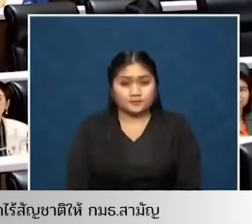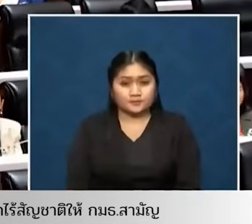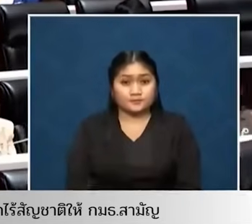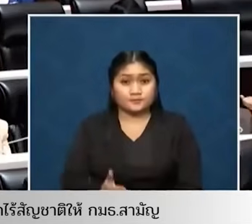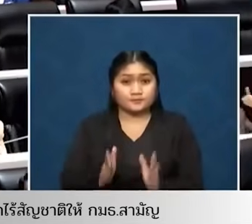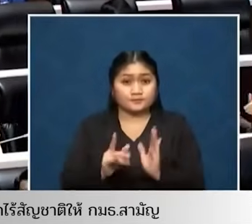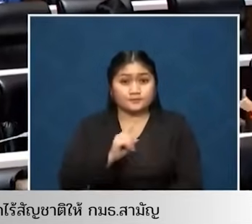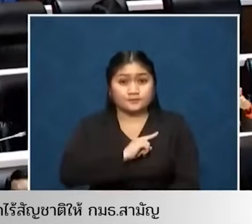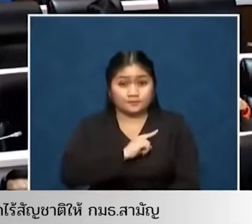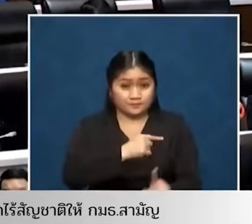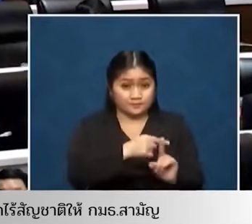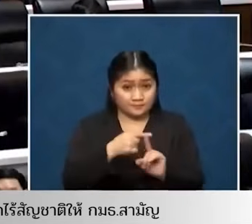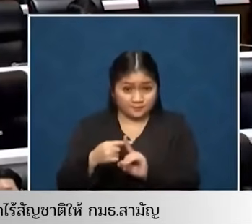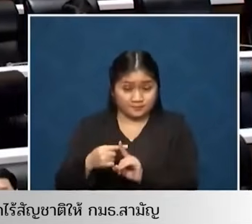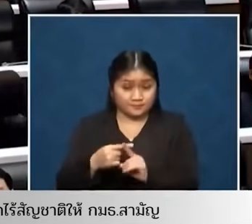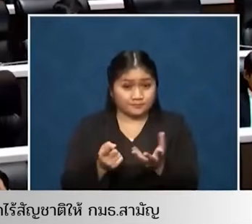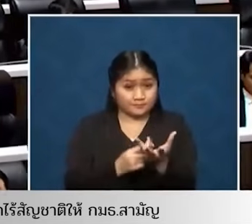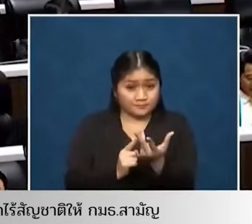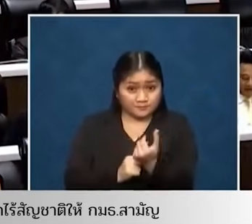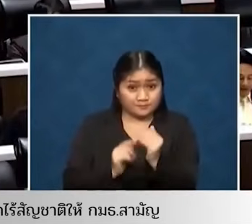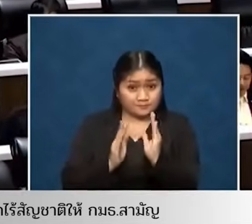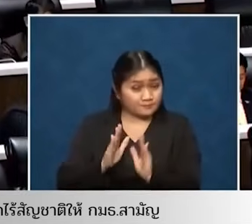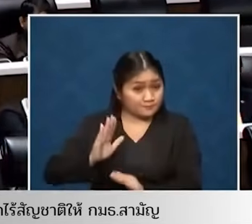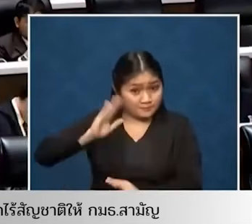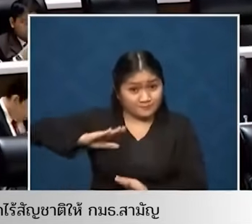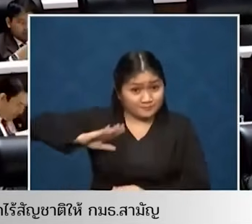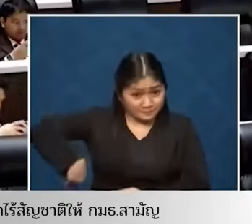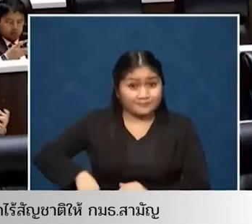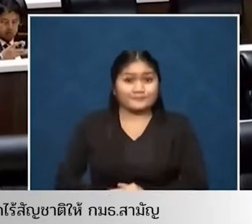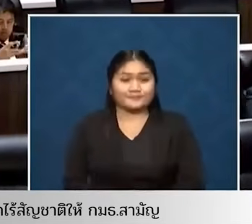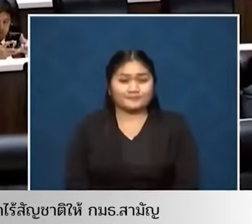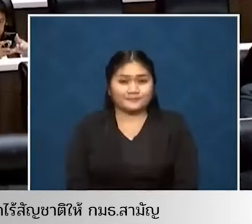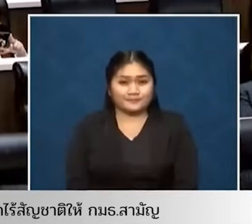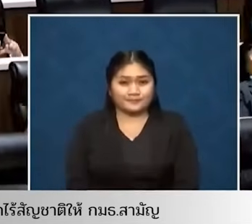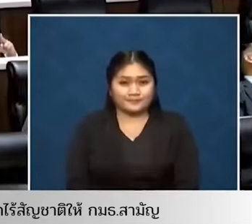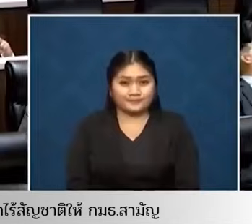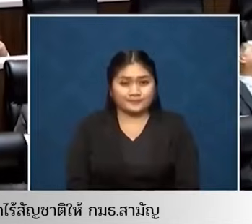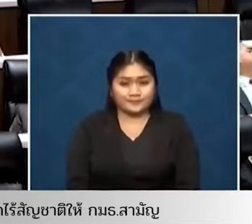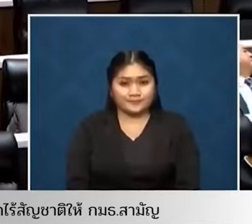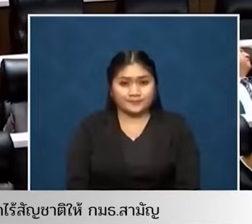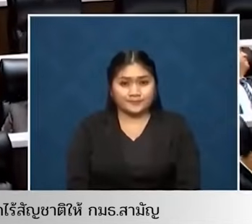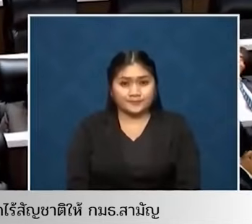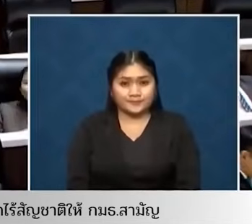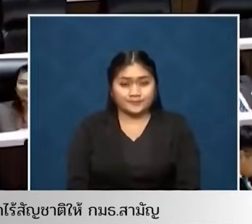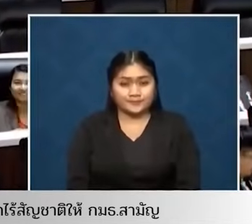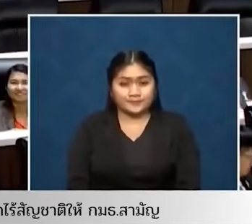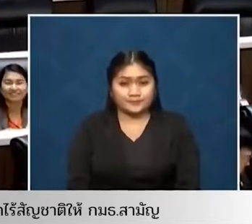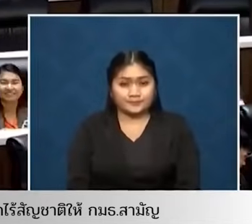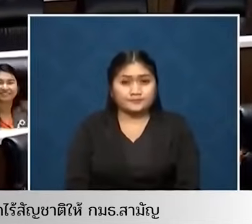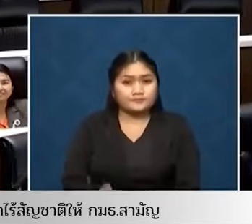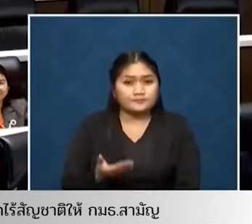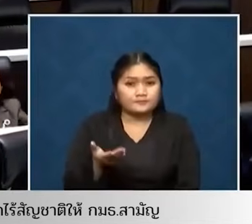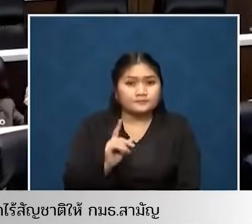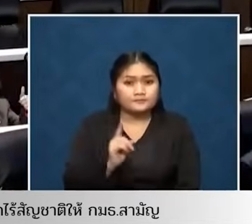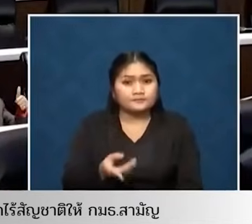จริญส.ส.บัญชีรายชื่อพรรคก้าวไกลเป็นผู้เสนอโดยสภาเปิดให้มีการอภิปรายอย่างกว้างขวางจากนั้นมีการลงมติโดยมีจำนวนผู้ล